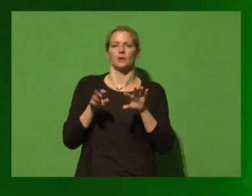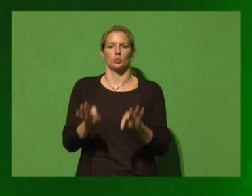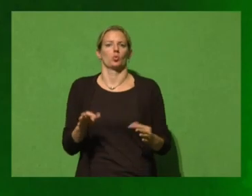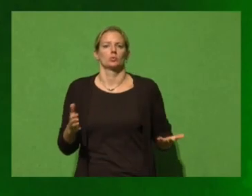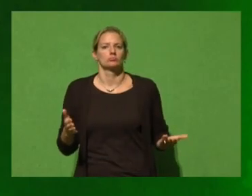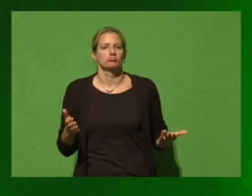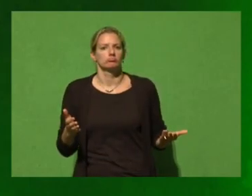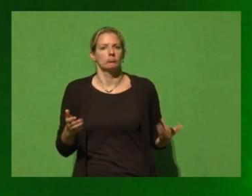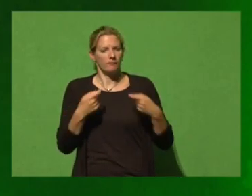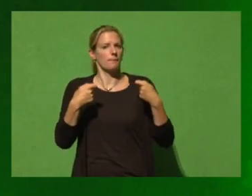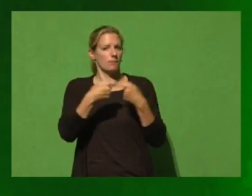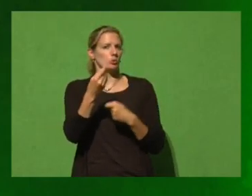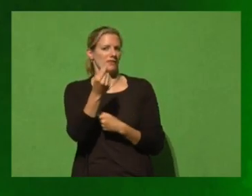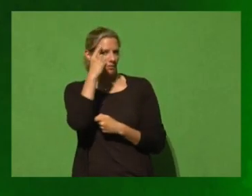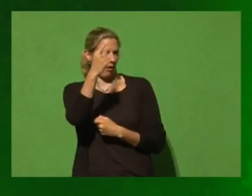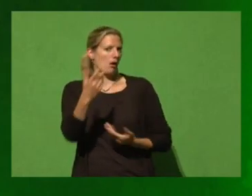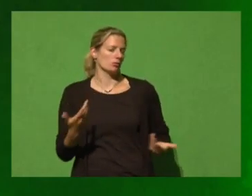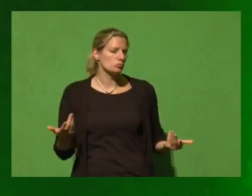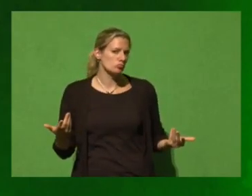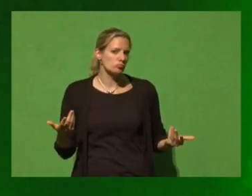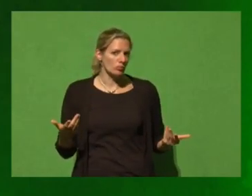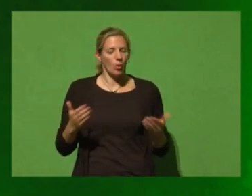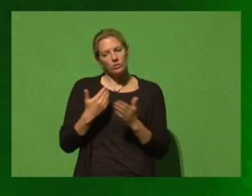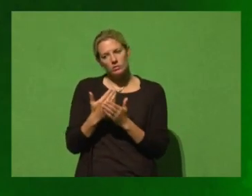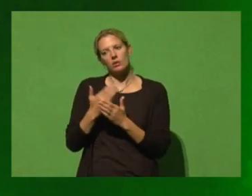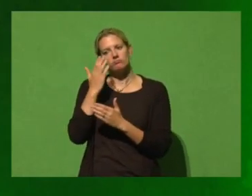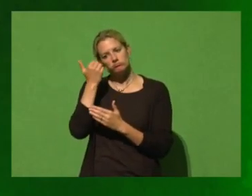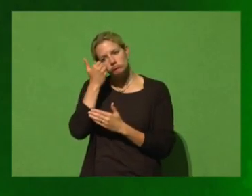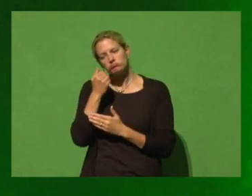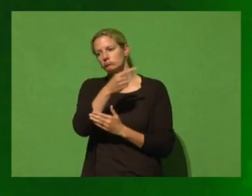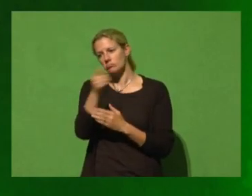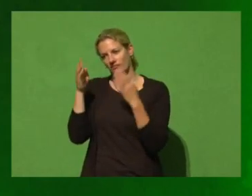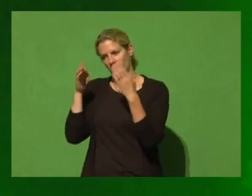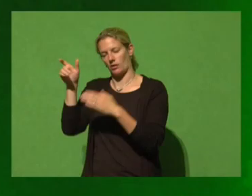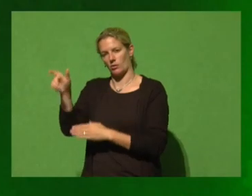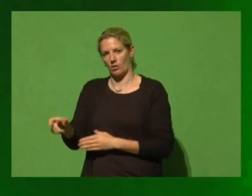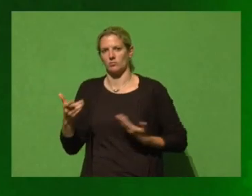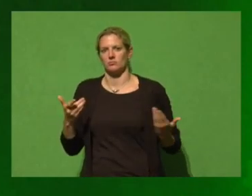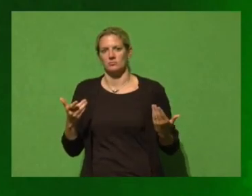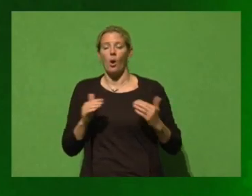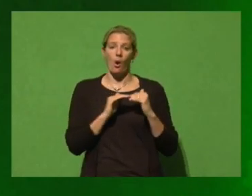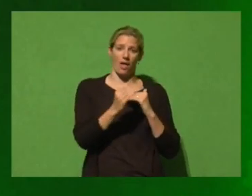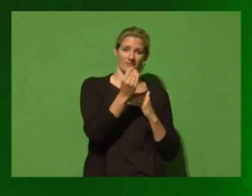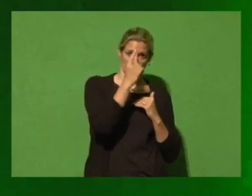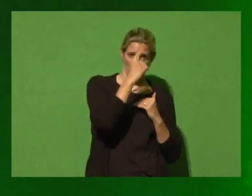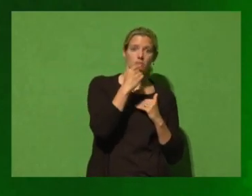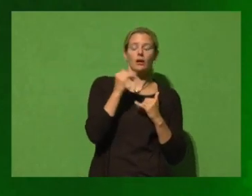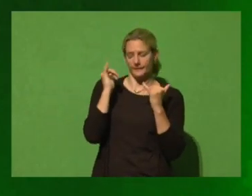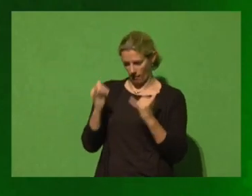zum Bundesfinanzrat schicken, und würde euch bitten, ihr das Vertrauen auszusprechen. Auch der Landesfinanzrat hat ihr ein Votum